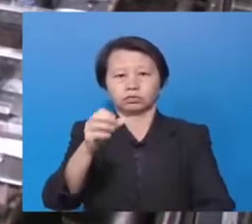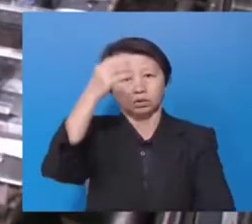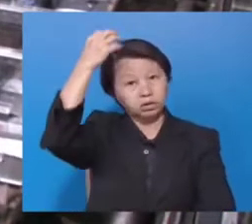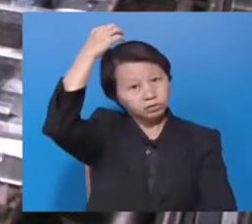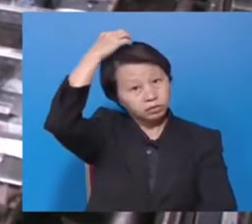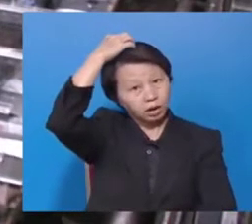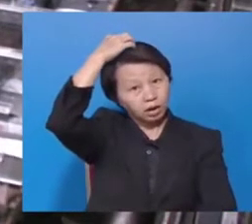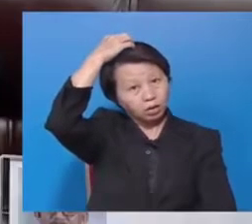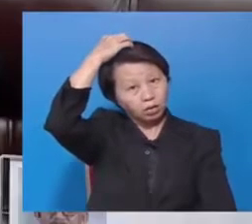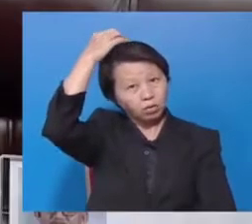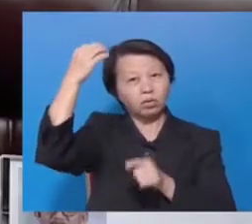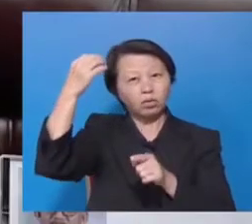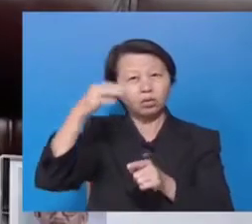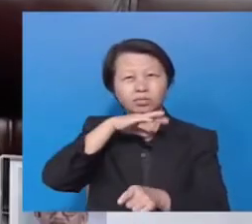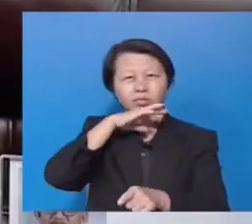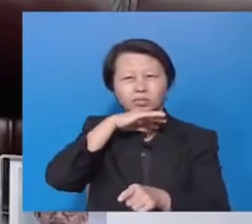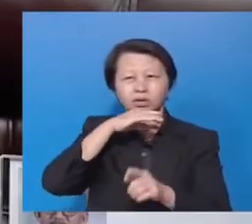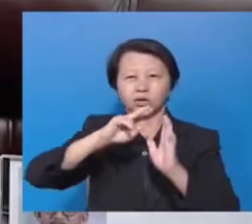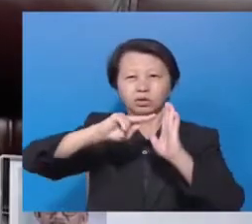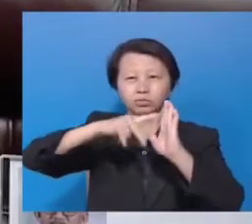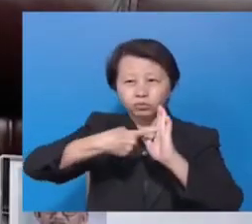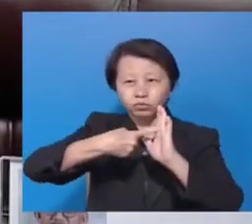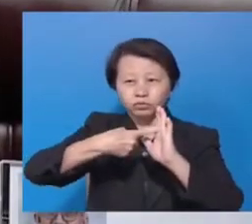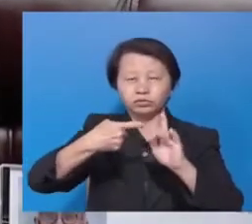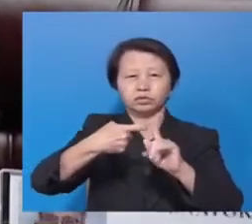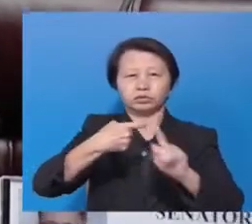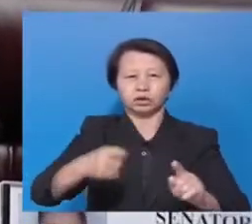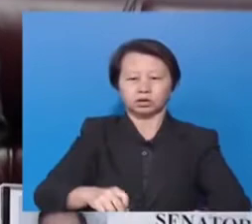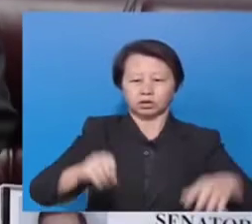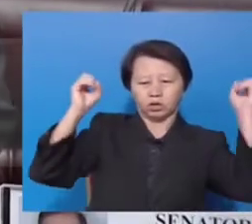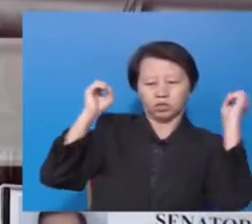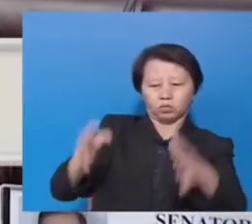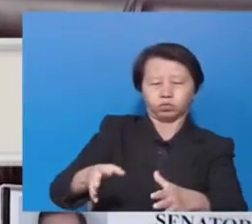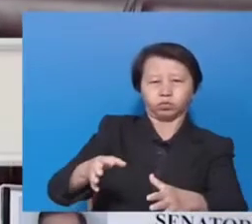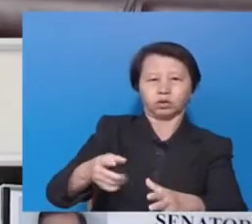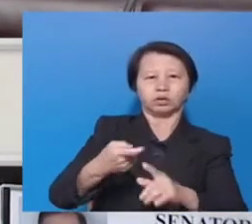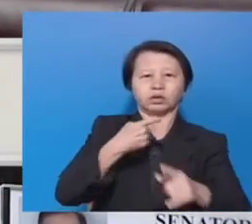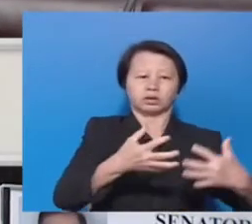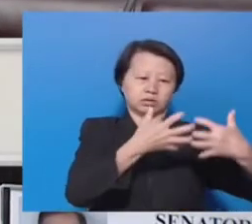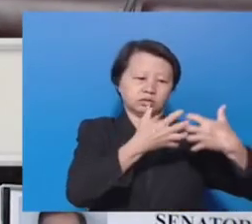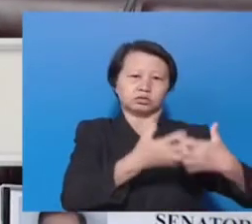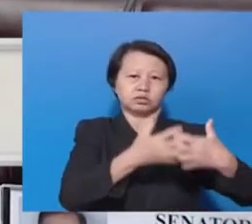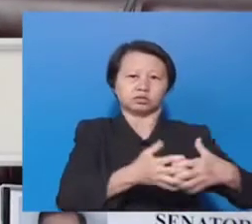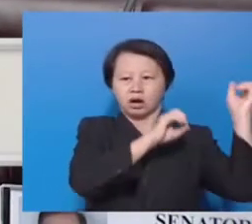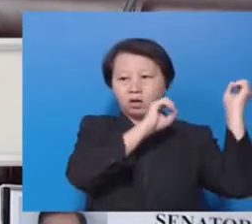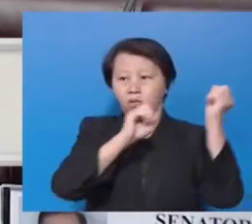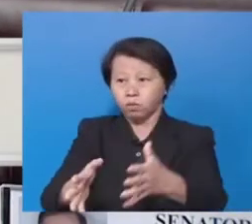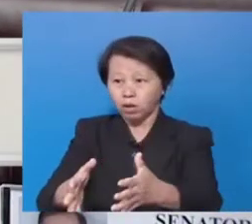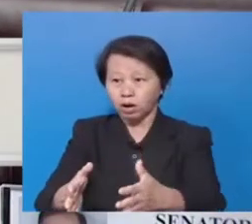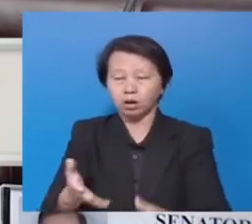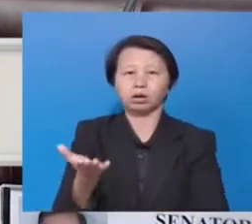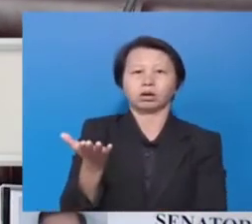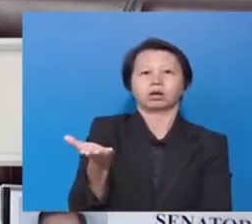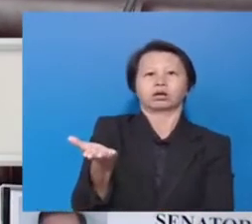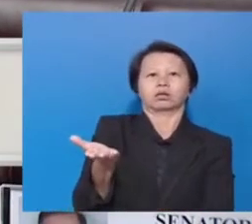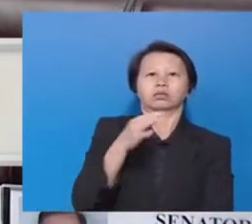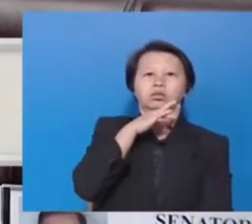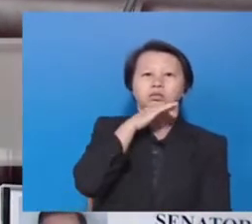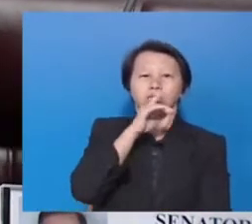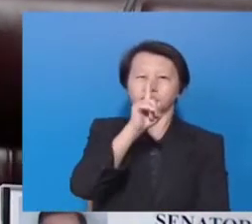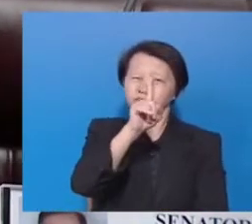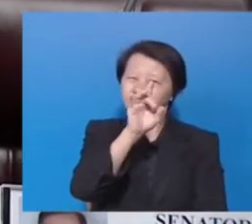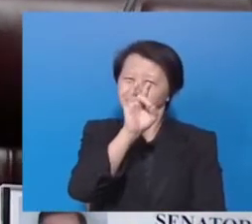dipercayai berpunca daripada pembuangan sisa daripada kilang salah satu kategori